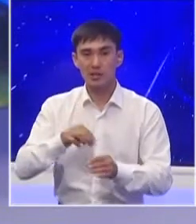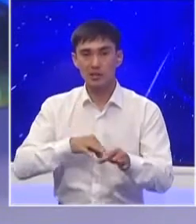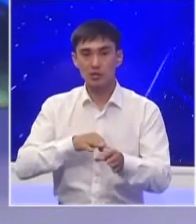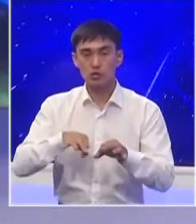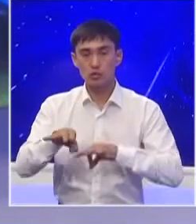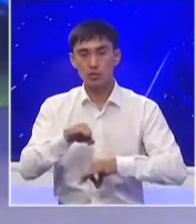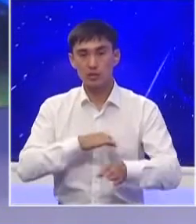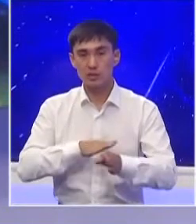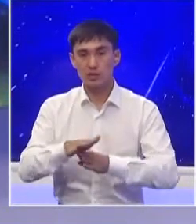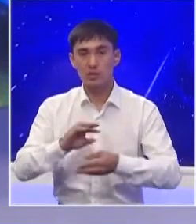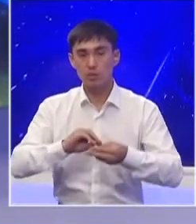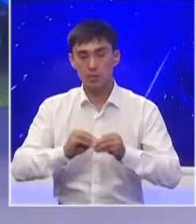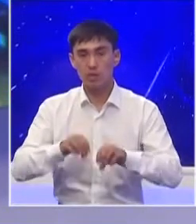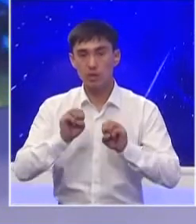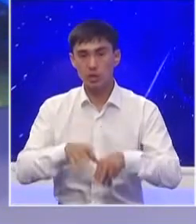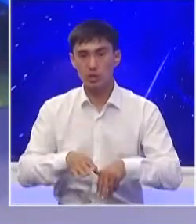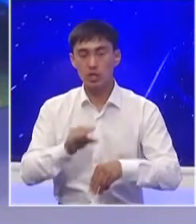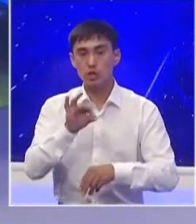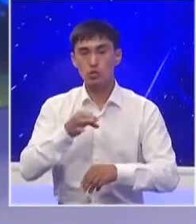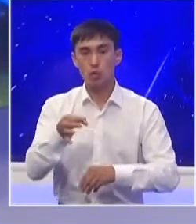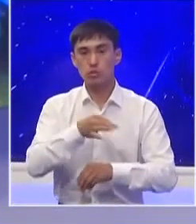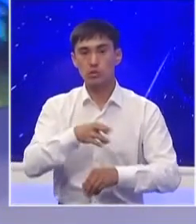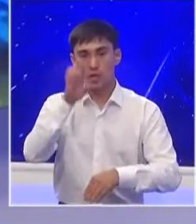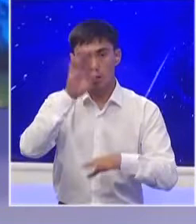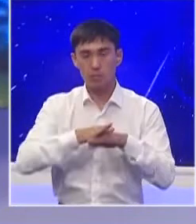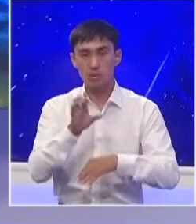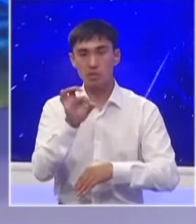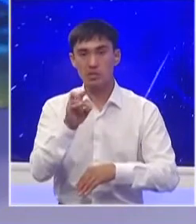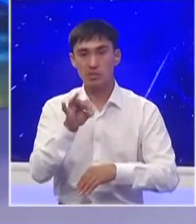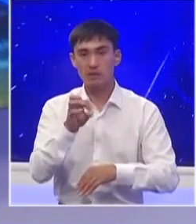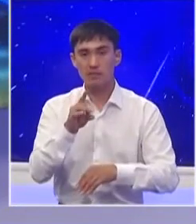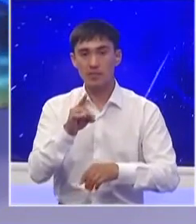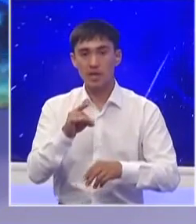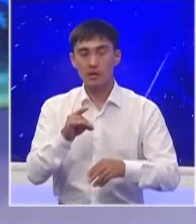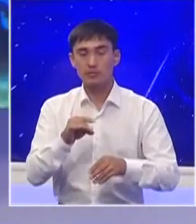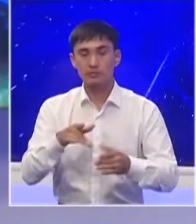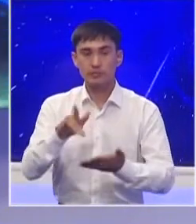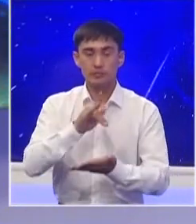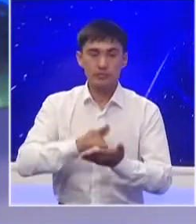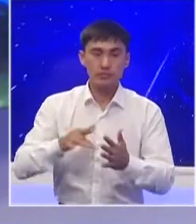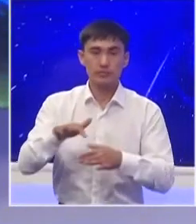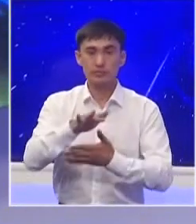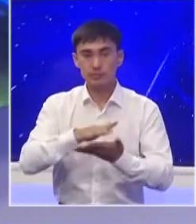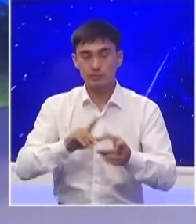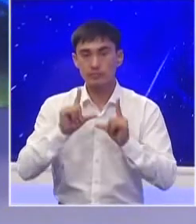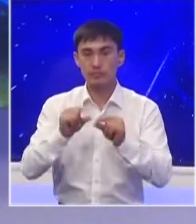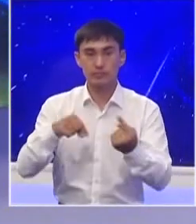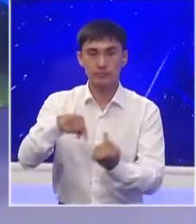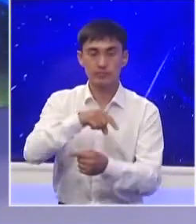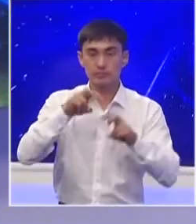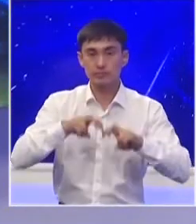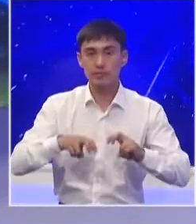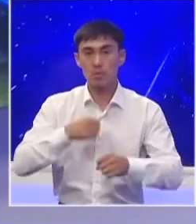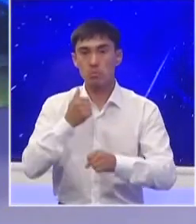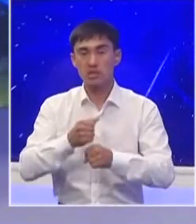бұл проблемадан құтылмақ. Жетісу облысының әкімі Бейбіт Исабаев аудан қалаларға жұмыс сапарлары жалғасып жатыр. Аймақ басшысы